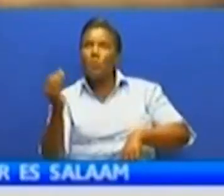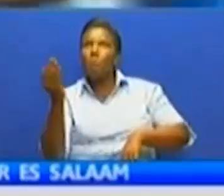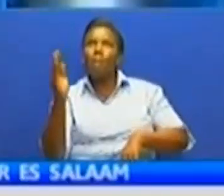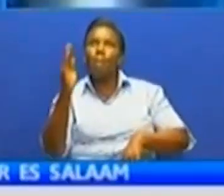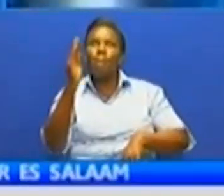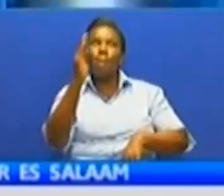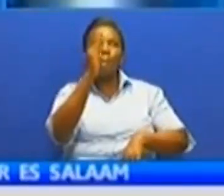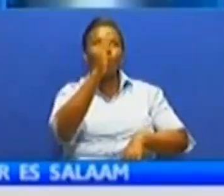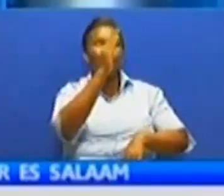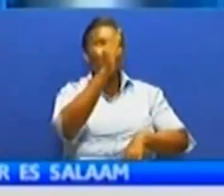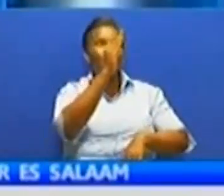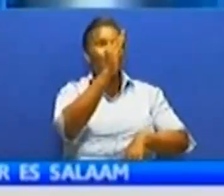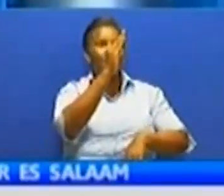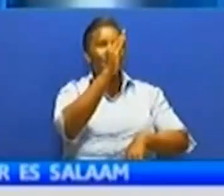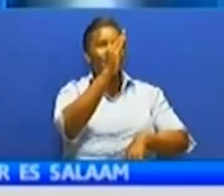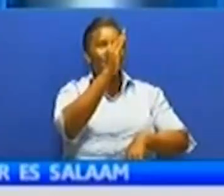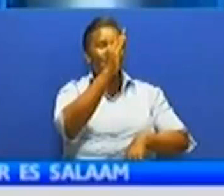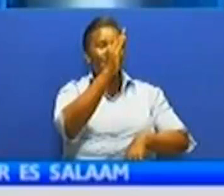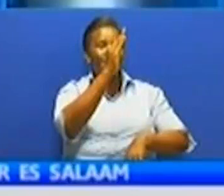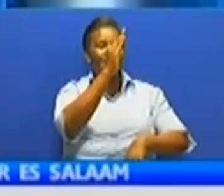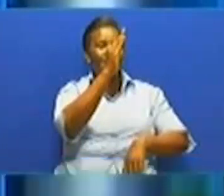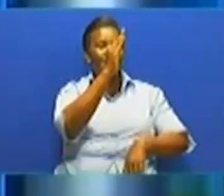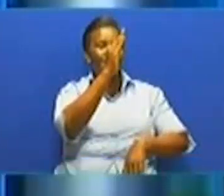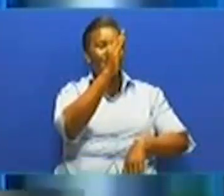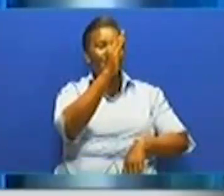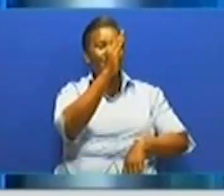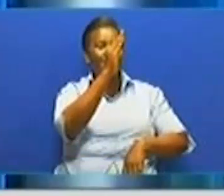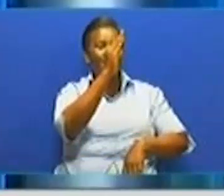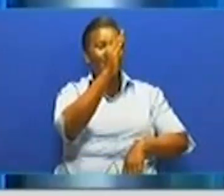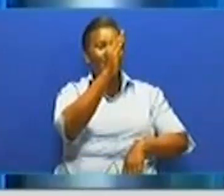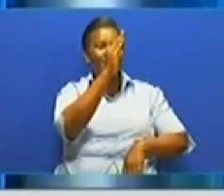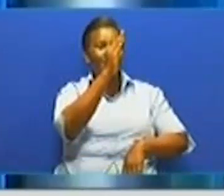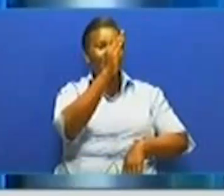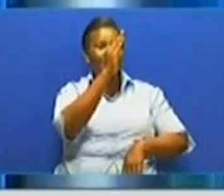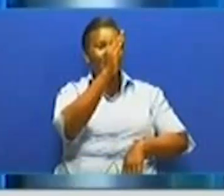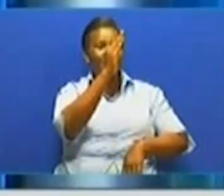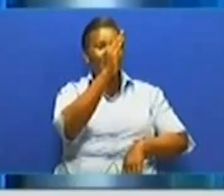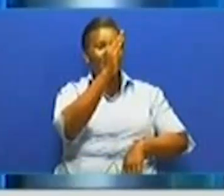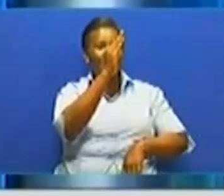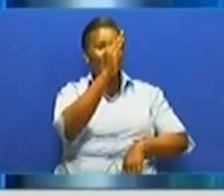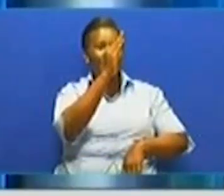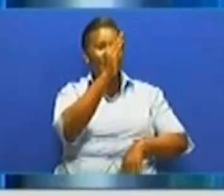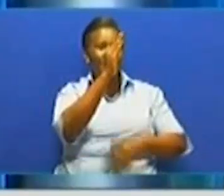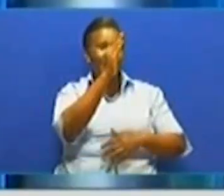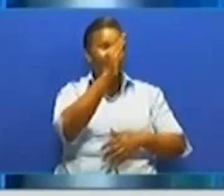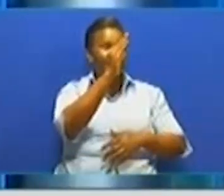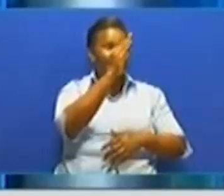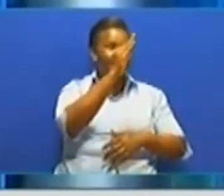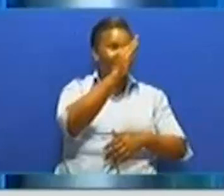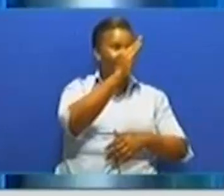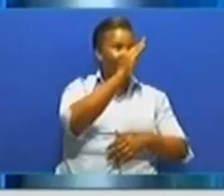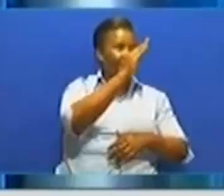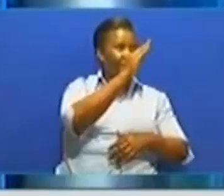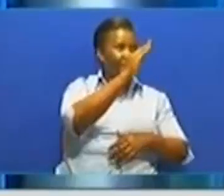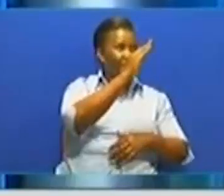mwezi unachomoza. Saa 2 umeshapanda juu kiasi kama nyuzi za kutosha 40 hivi. Kwa baada ya hapo ndio utaendelea